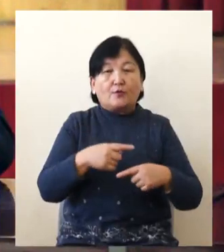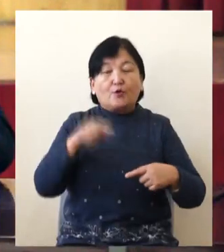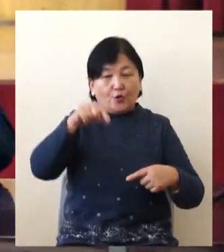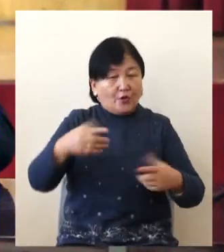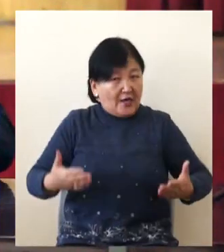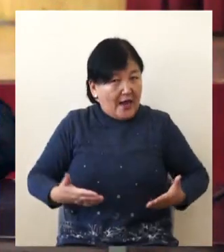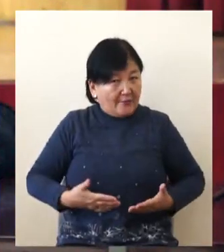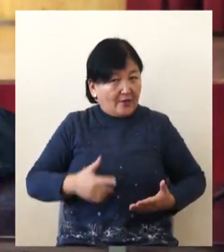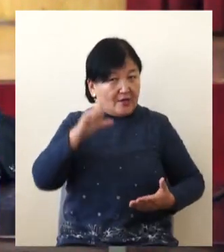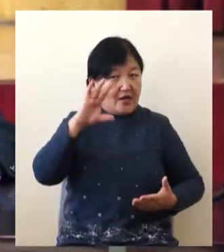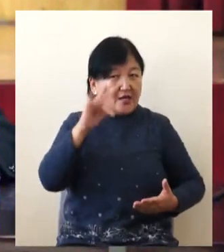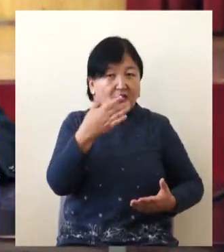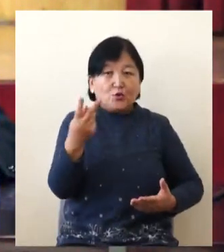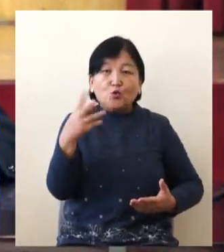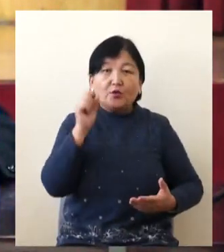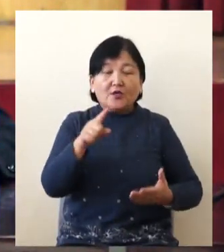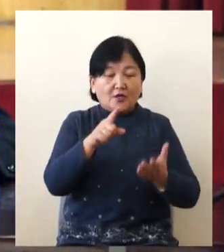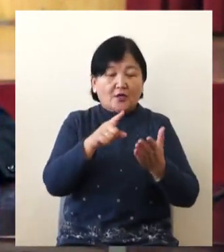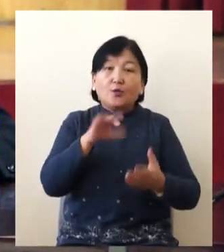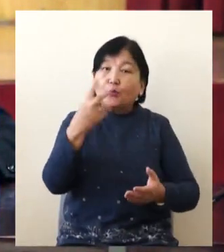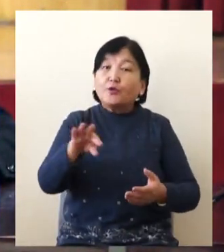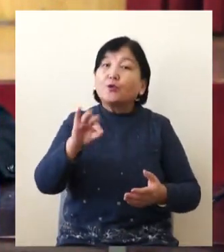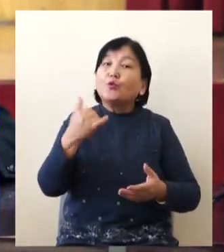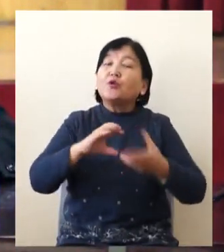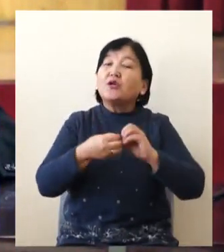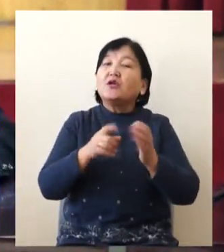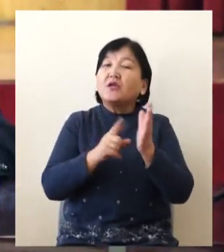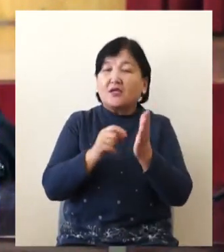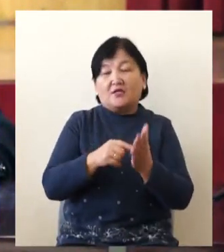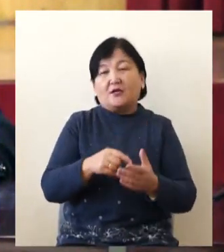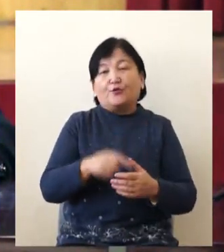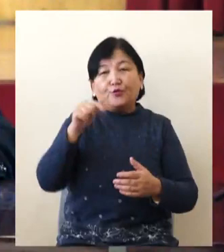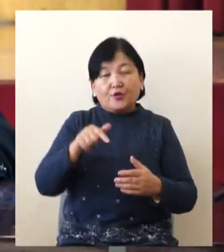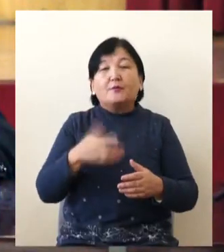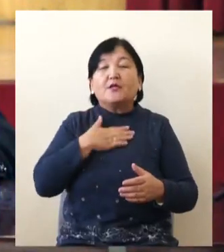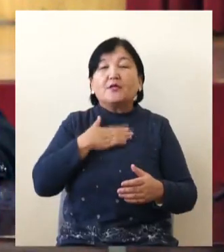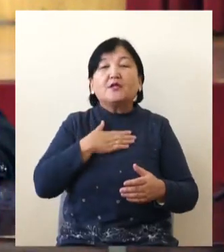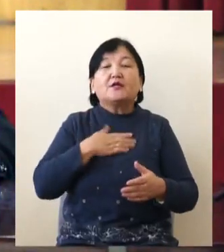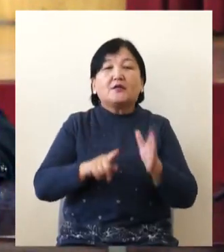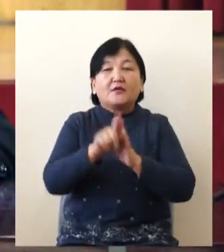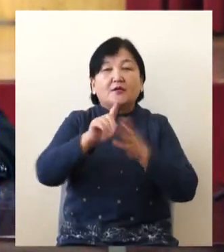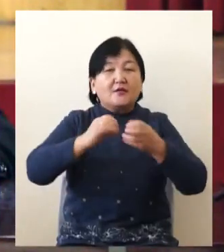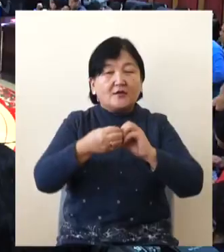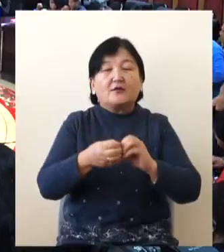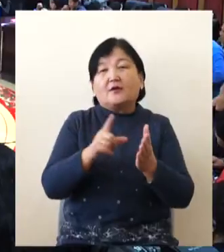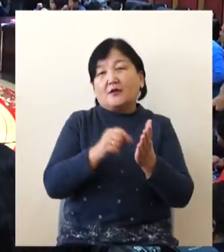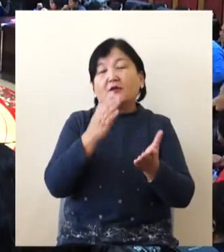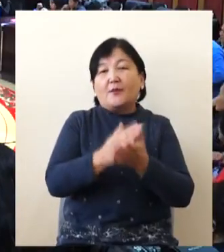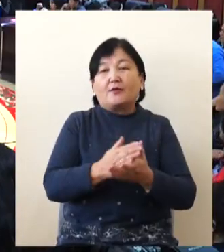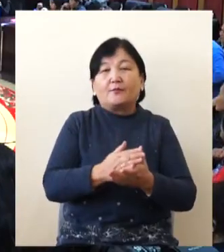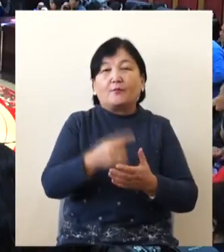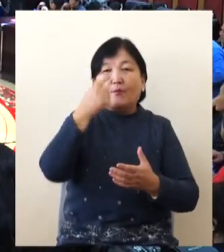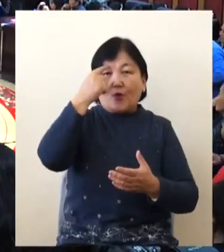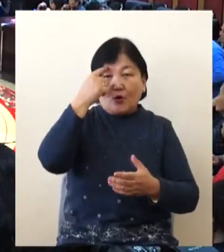тулд сая ярьсан юмуудыг эхэлж хийх хэрэгтэй. Түүнээс биш одоо энийг тийм гэд би нэг Монгол улсын төр засаг